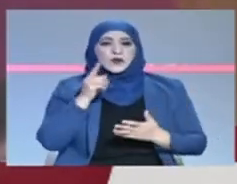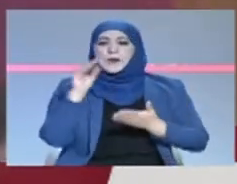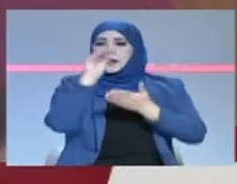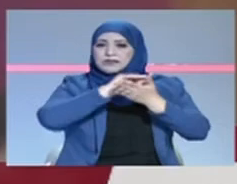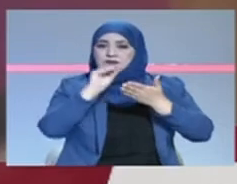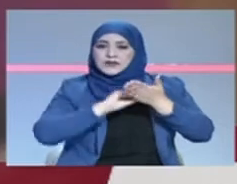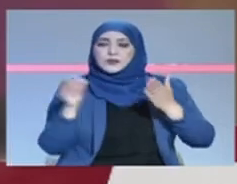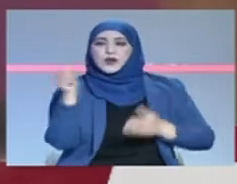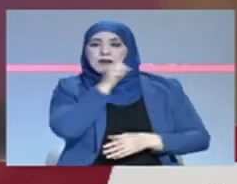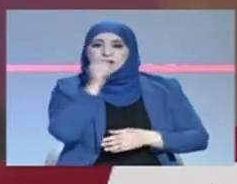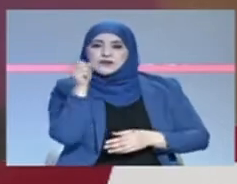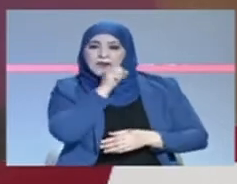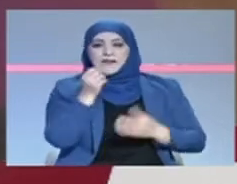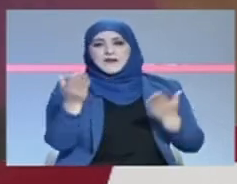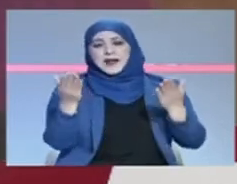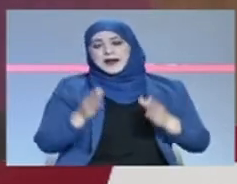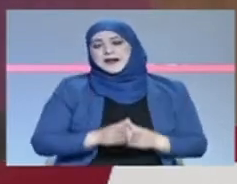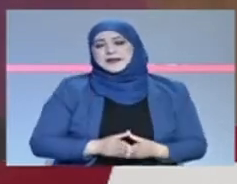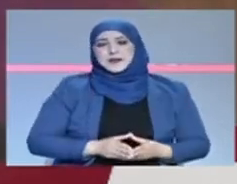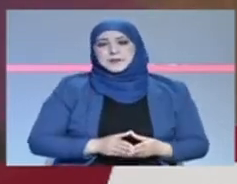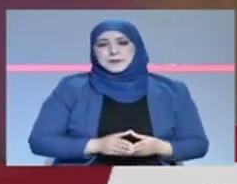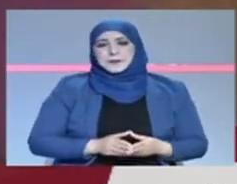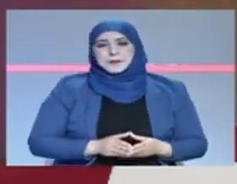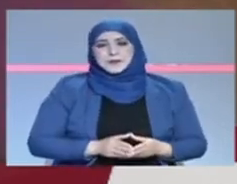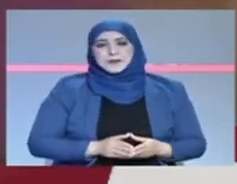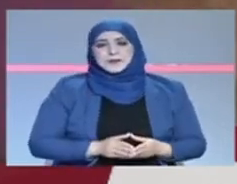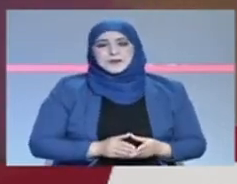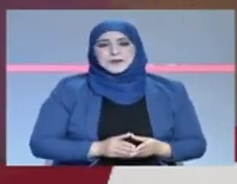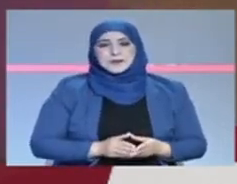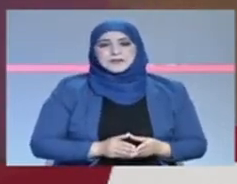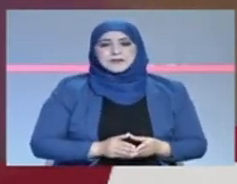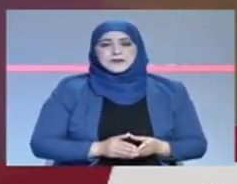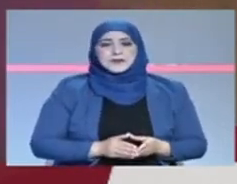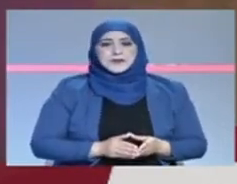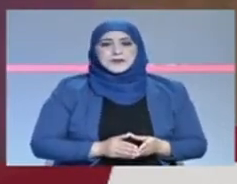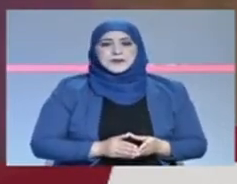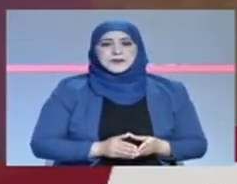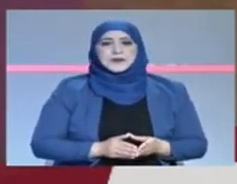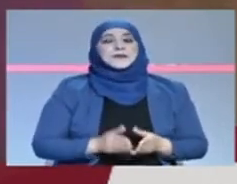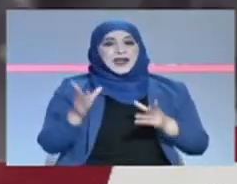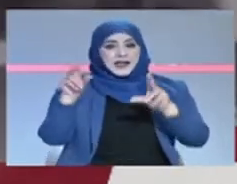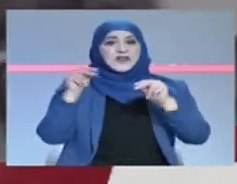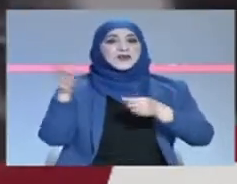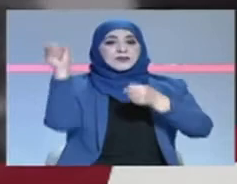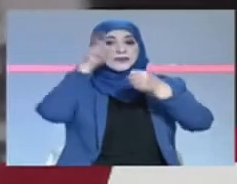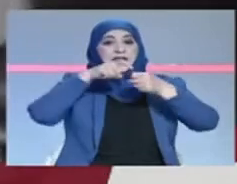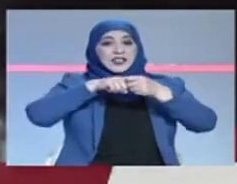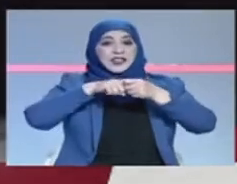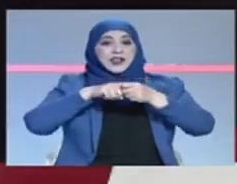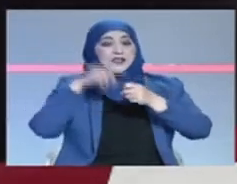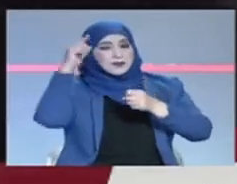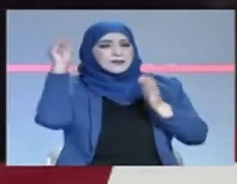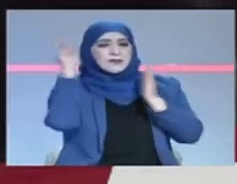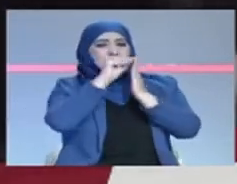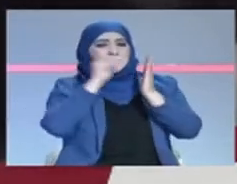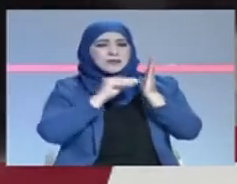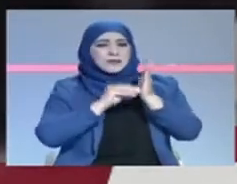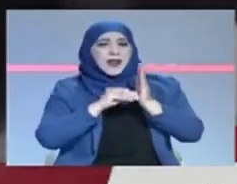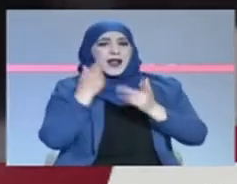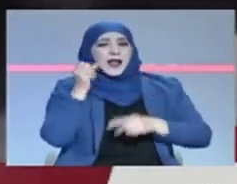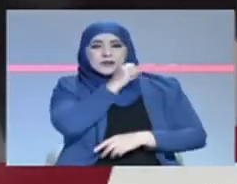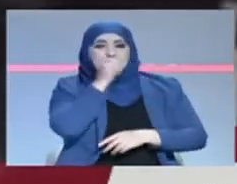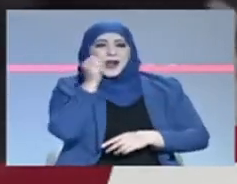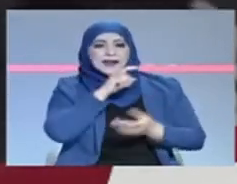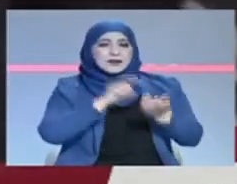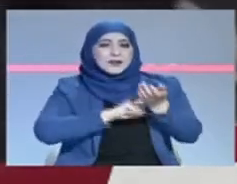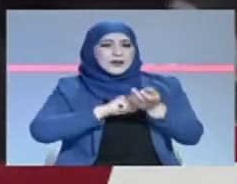علام، محمد رضا، الشادلي أنور وقدور إصرار في وغيرهم. وشاركت في تسجيلات المألوف التونسي